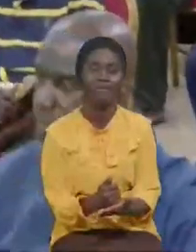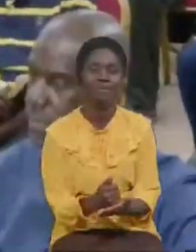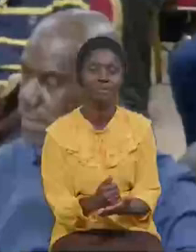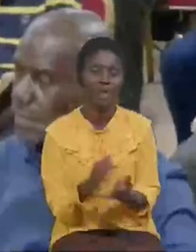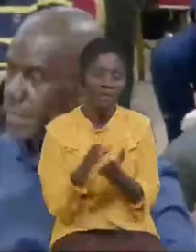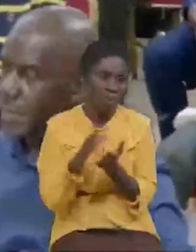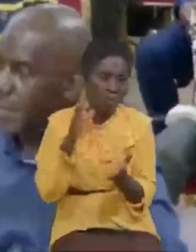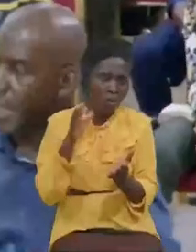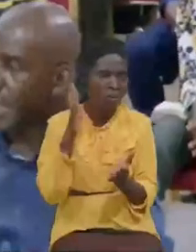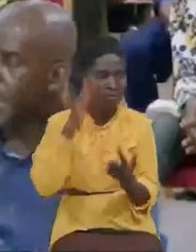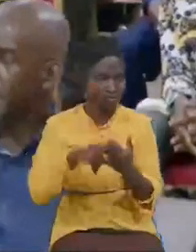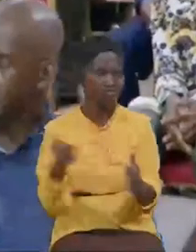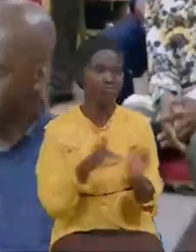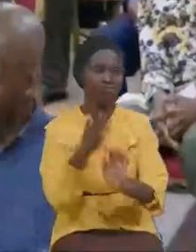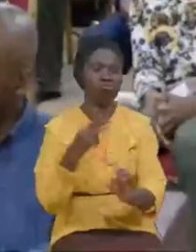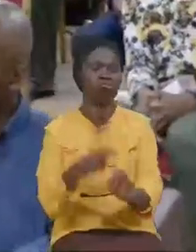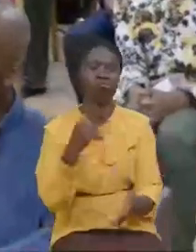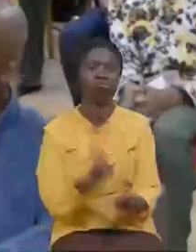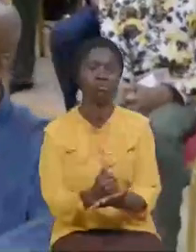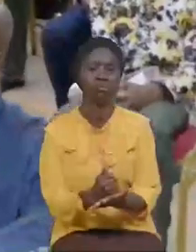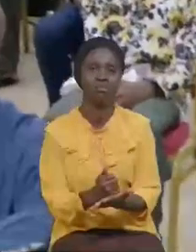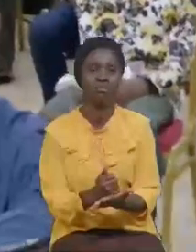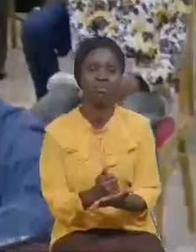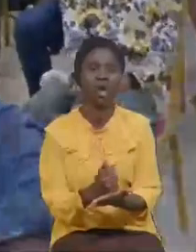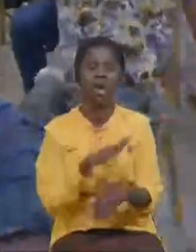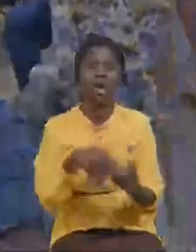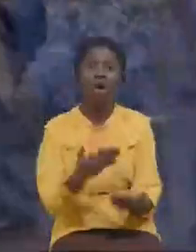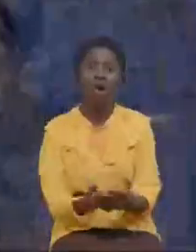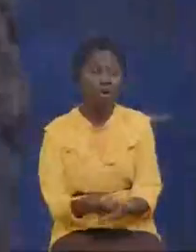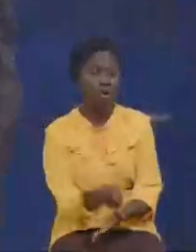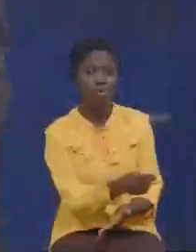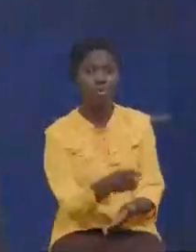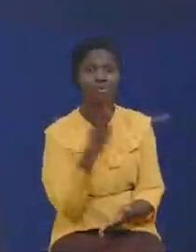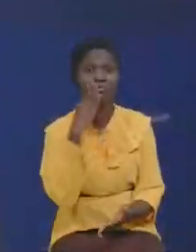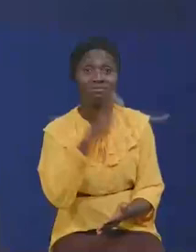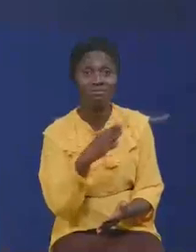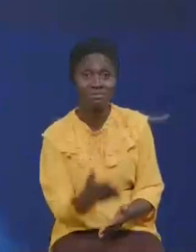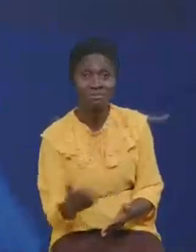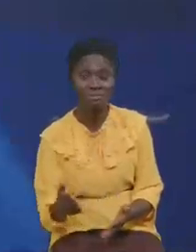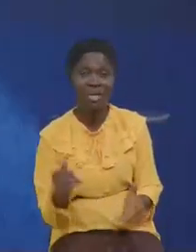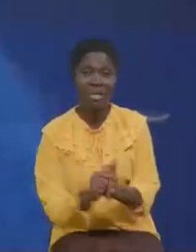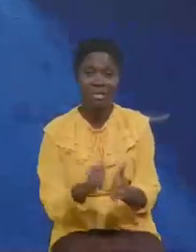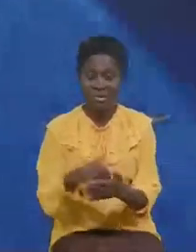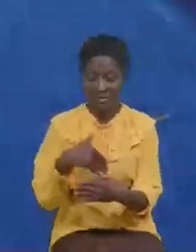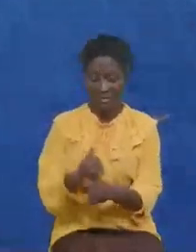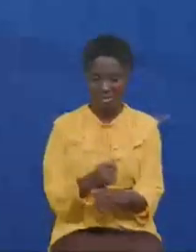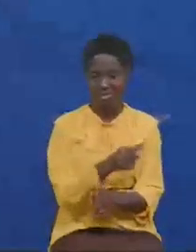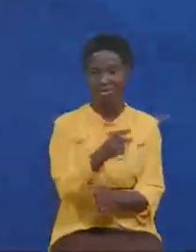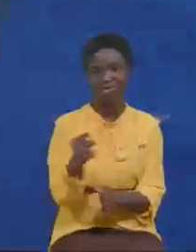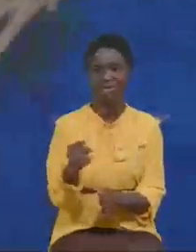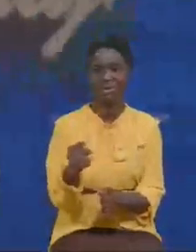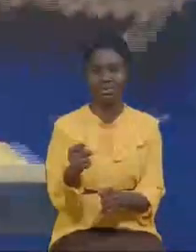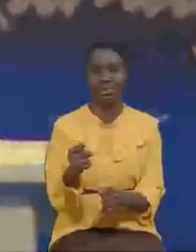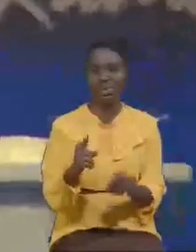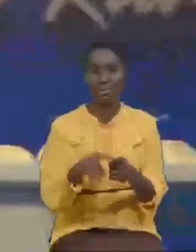Les tumeurs vont disparaître de votre corps et toutes les choses mauvaises qui vous ont